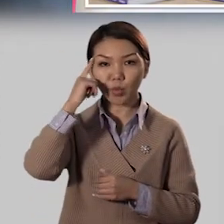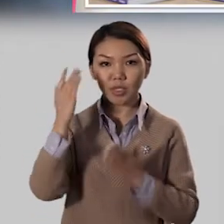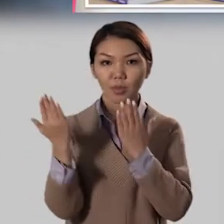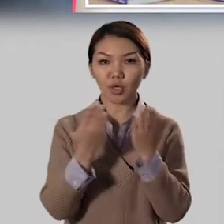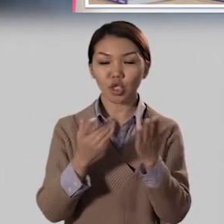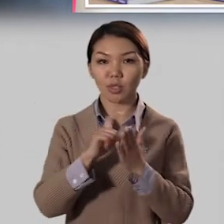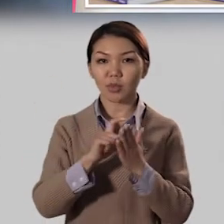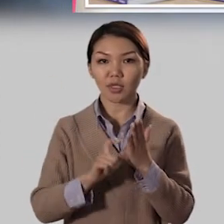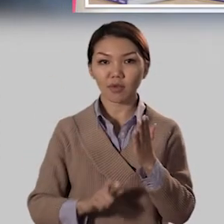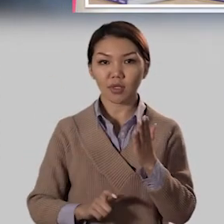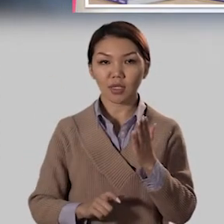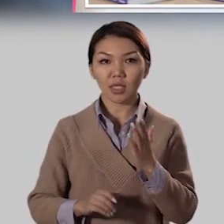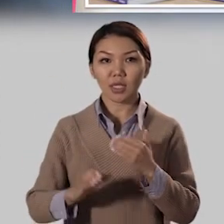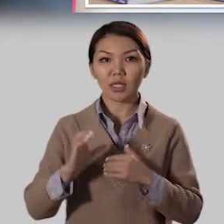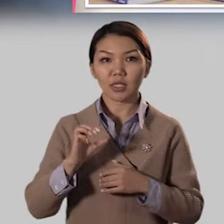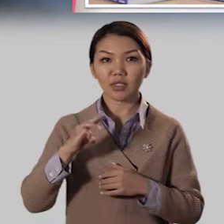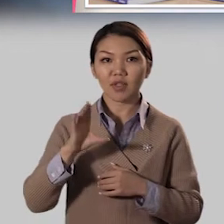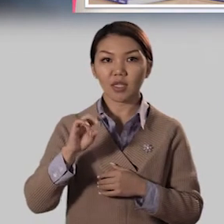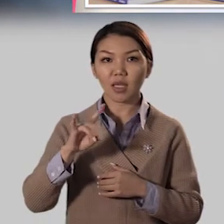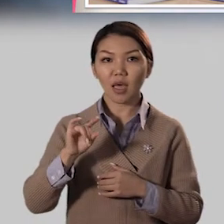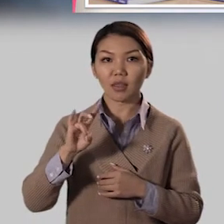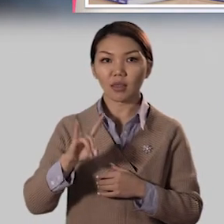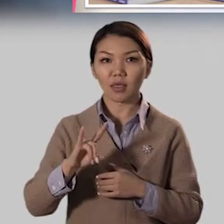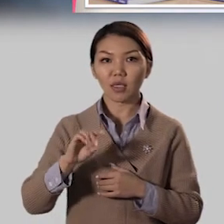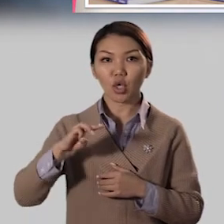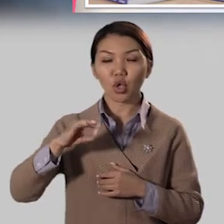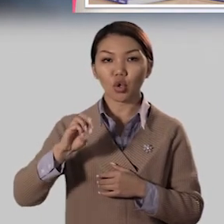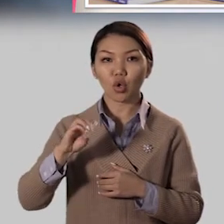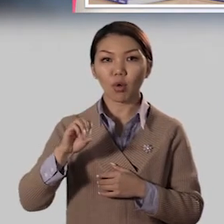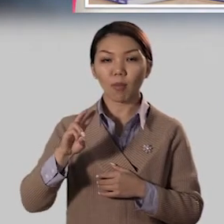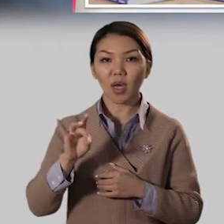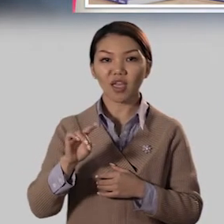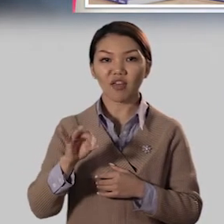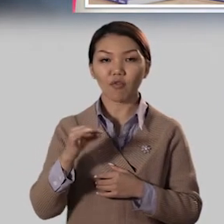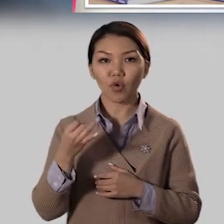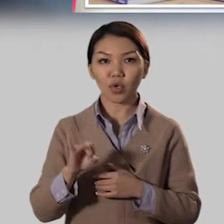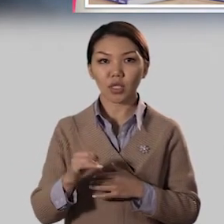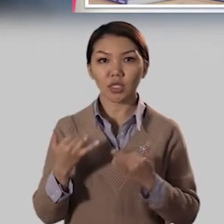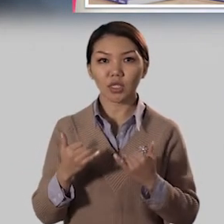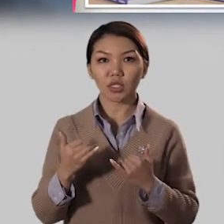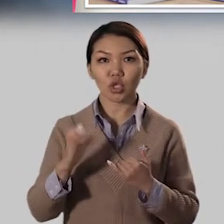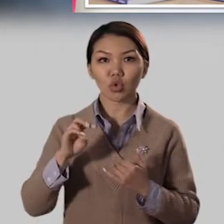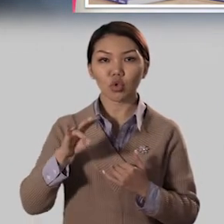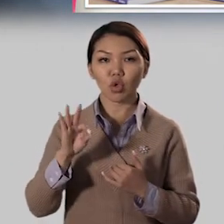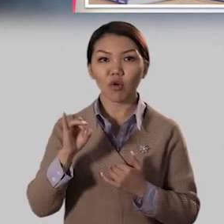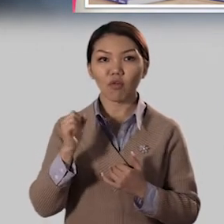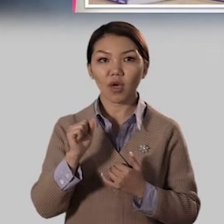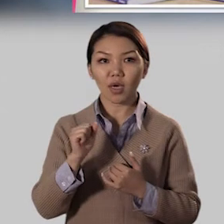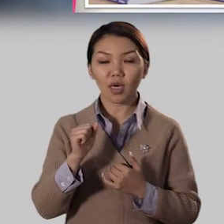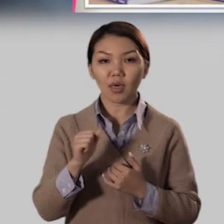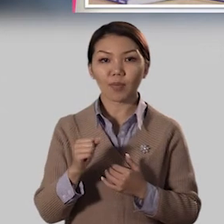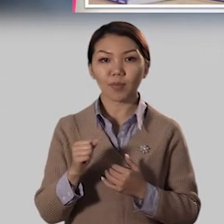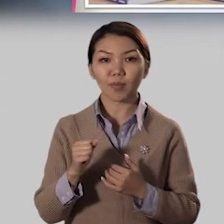стихотворение светланы таком боевой ныне сусловой поэтесса и переводчика академика